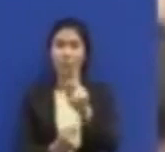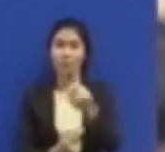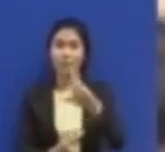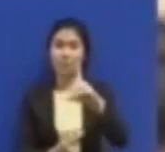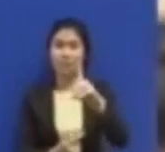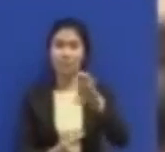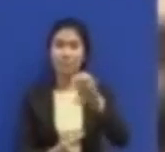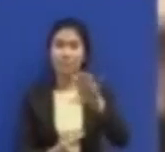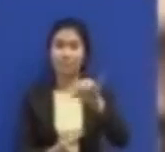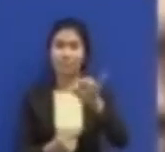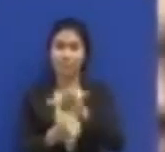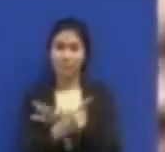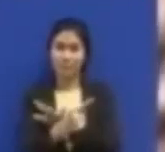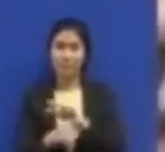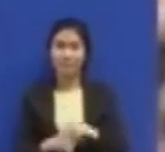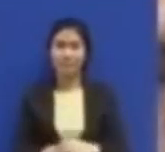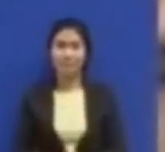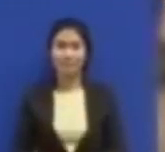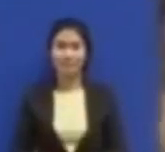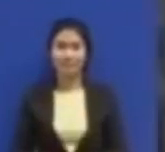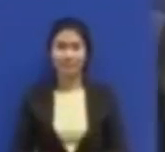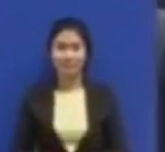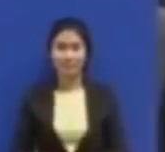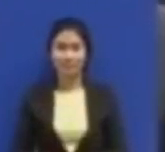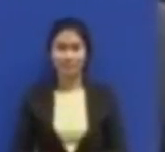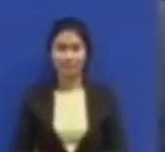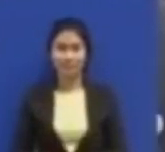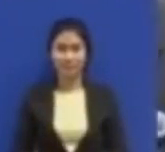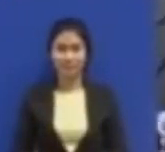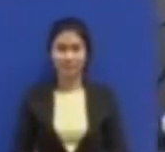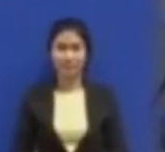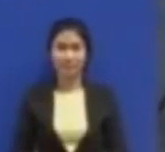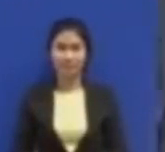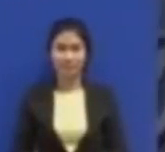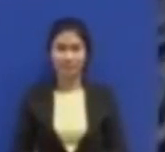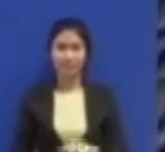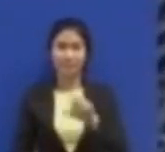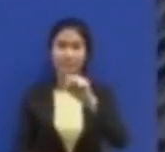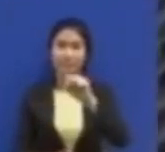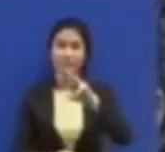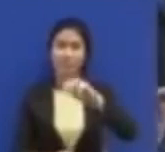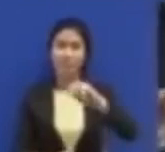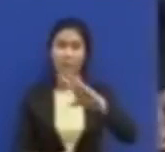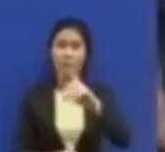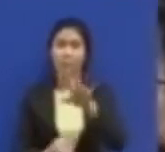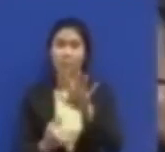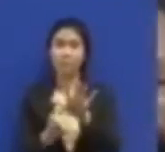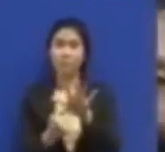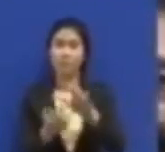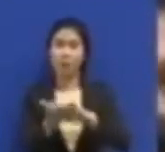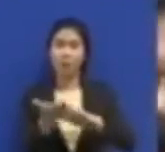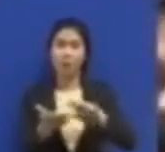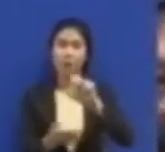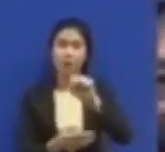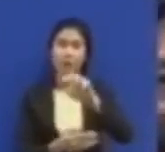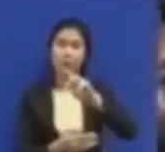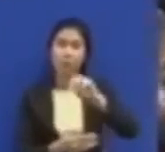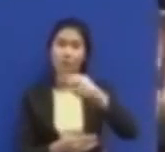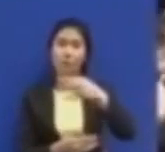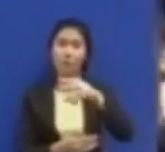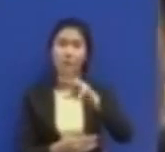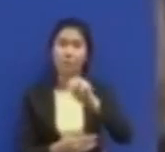นสิริ202พลตำรวจโทสมชายสมหมายกองวิสัย